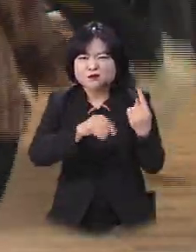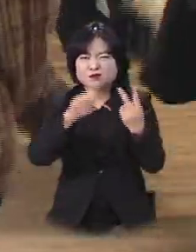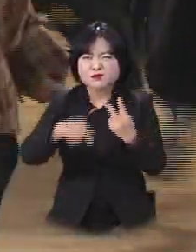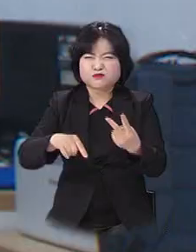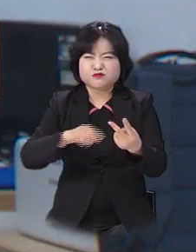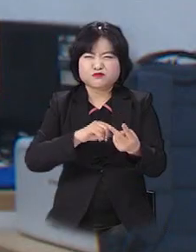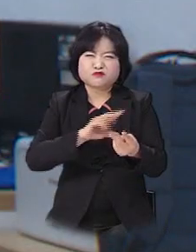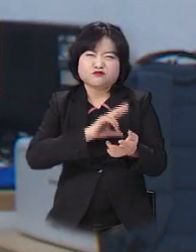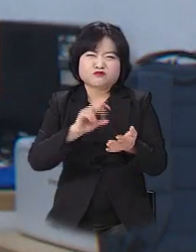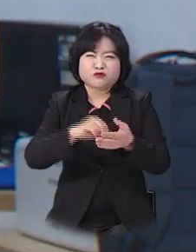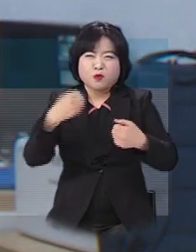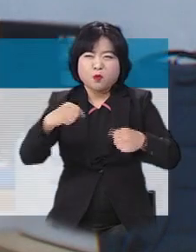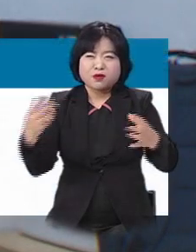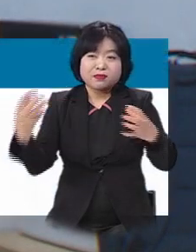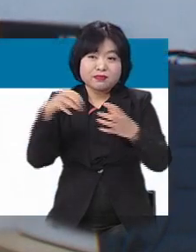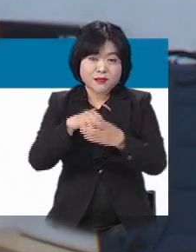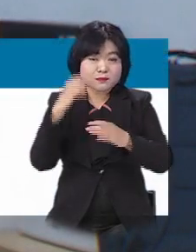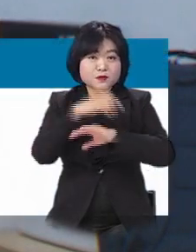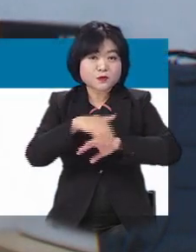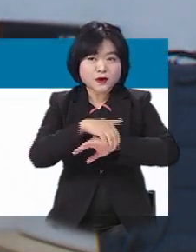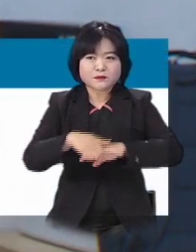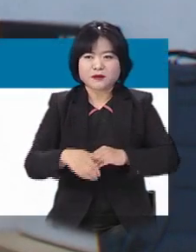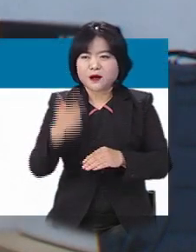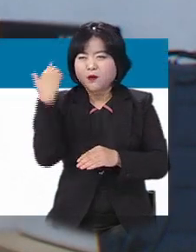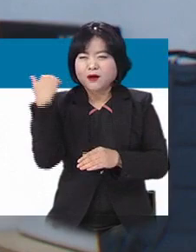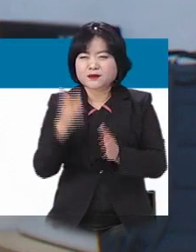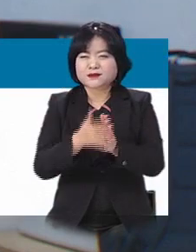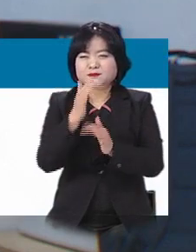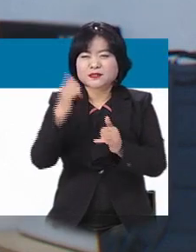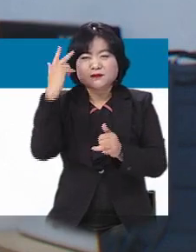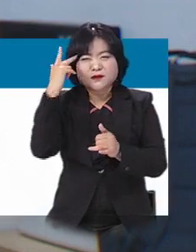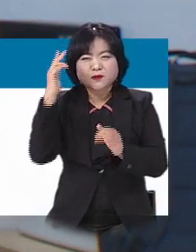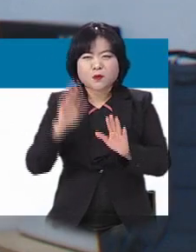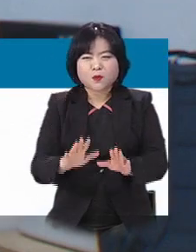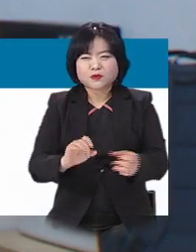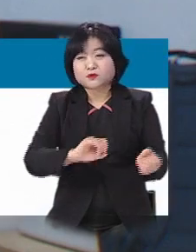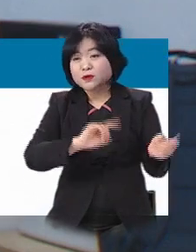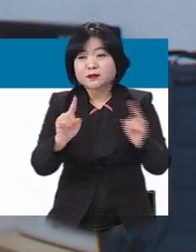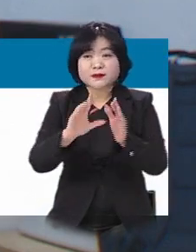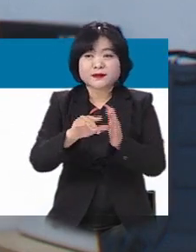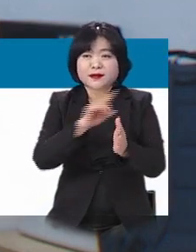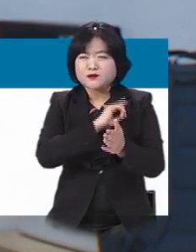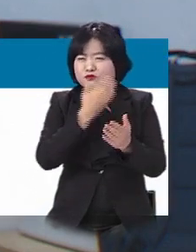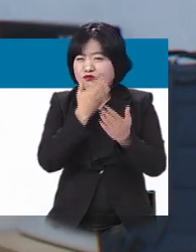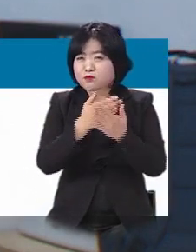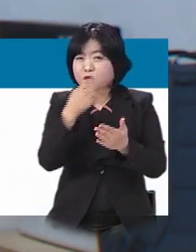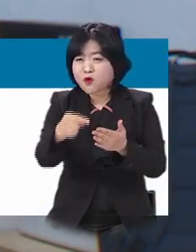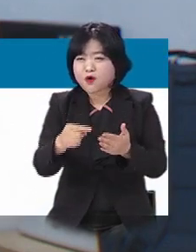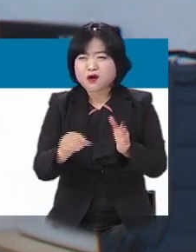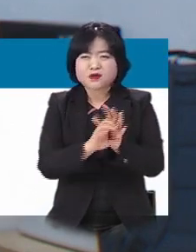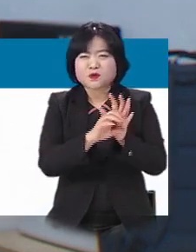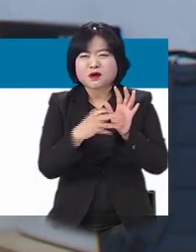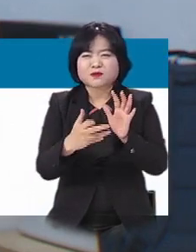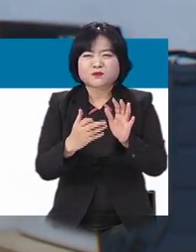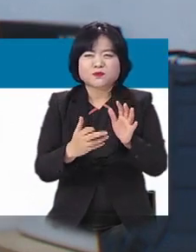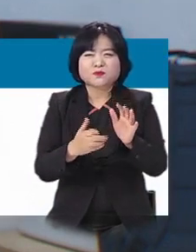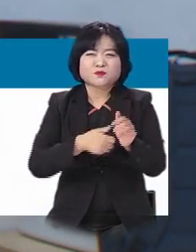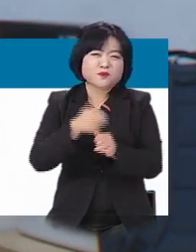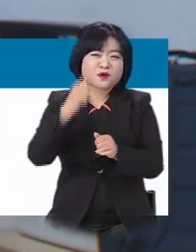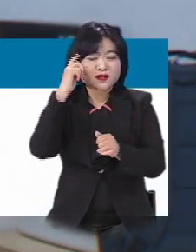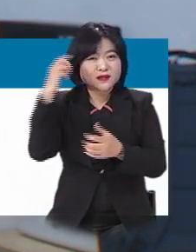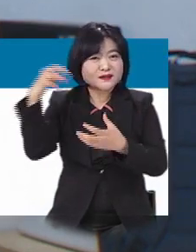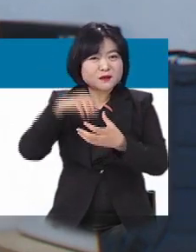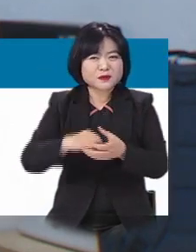예정입니다. 과거의 시민 정신이 오늘로 되살릴 때 가장 핵심이 무엇인가? 그것이 코로나 극복의 의지를 담은